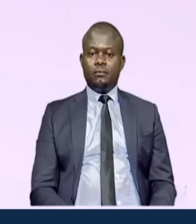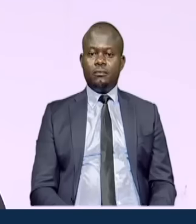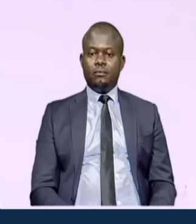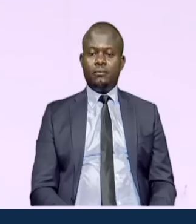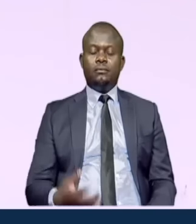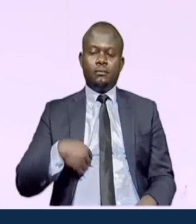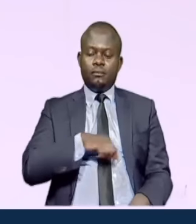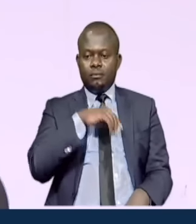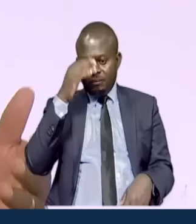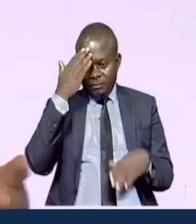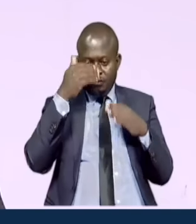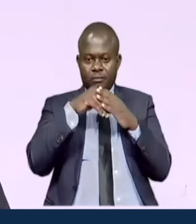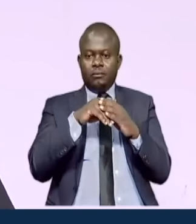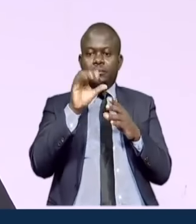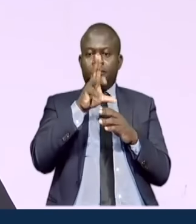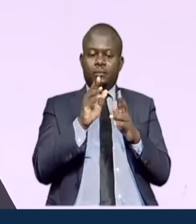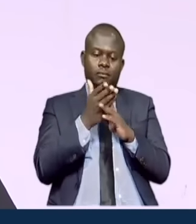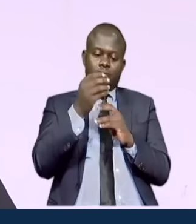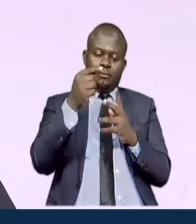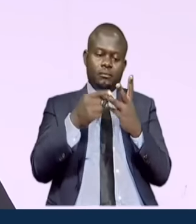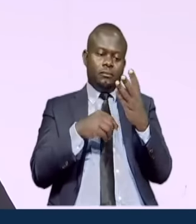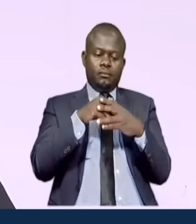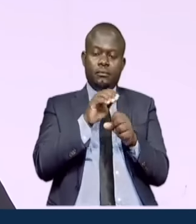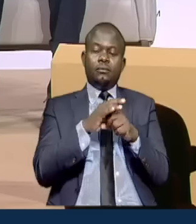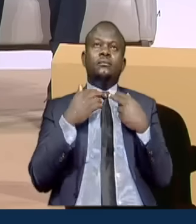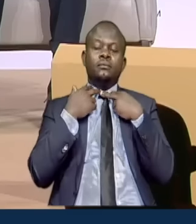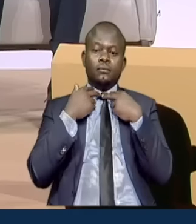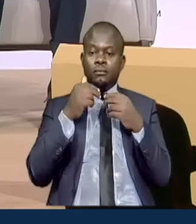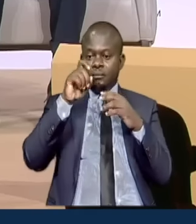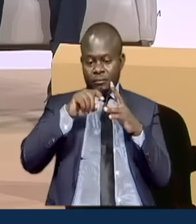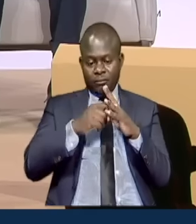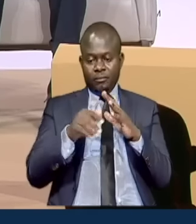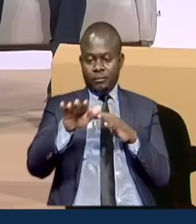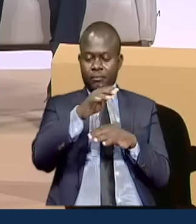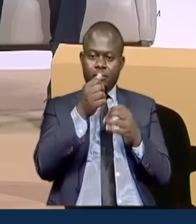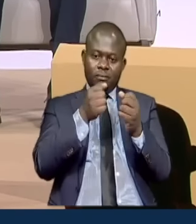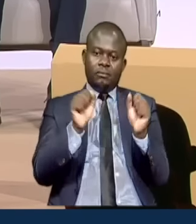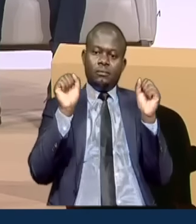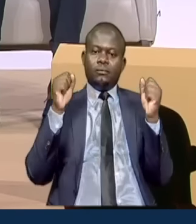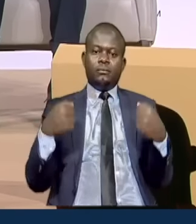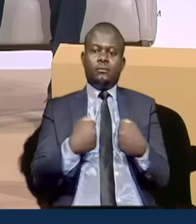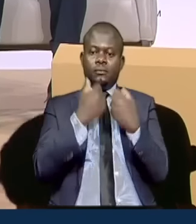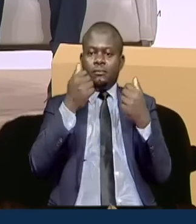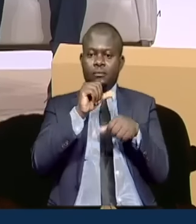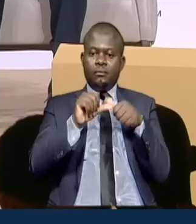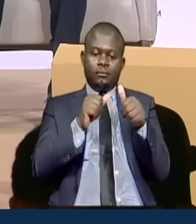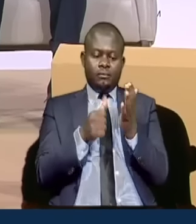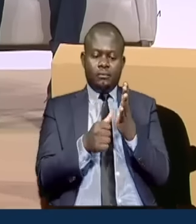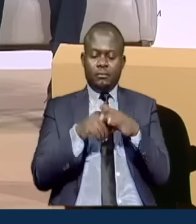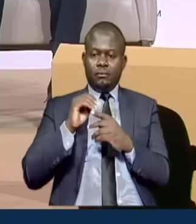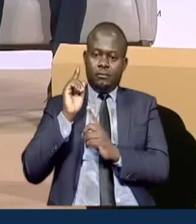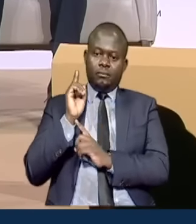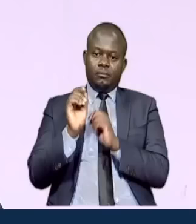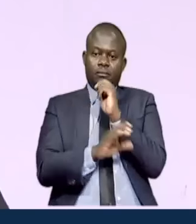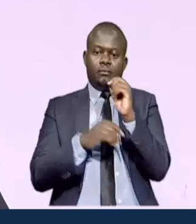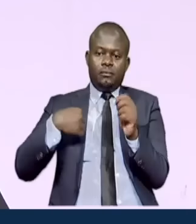byinshi birimo n'ubukoroni. Bityo rero ni naha dukwiye guhera twigobotora izo ngaruka. Ku kijyanye n'ibibazo by'umutekano mu gihugu